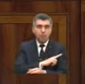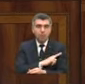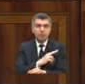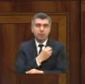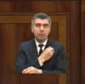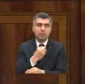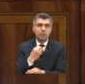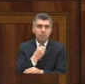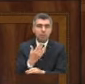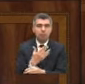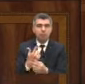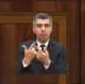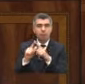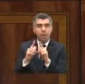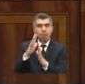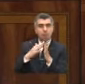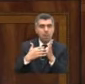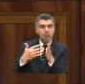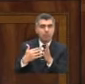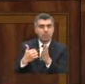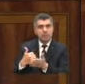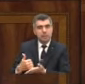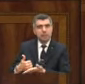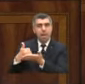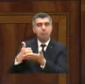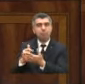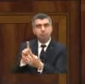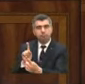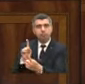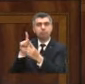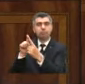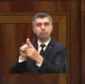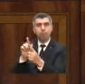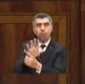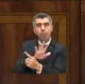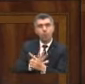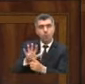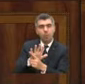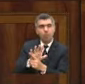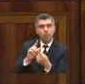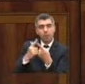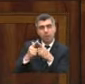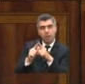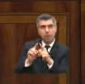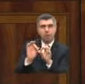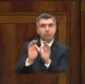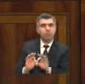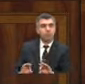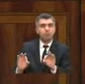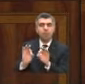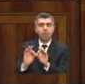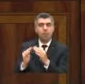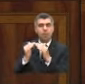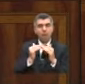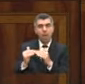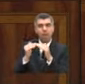وقصور مختلف برامج ومبادرات الدعم الاجتماعي التي تتسم بالتشتت المفرط للبرامج وضعف التنسيق بين